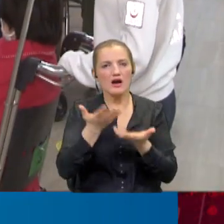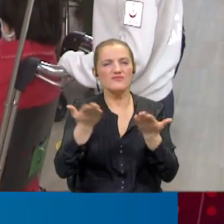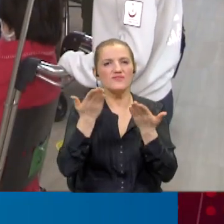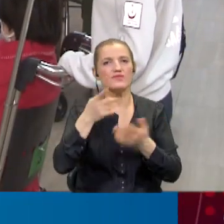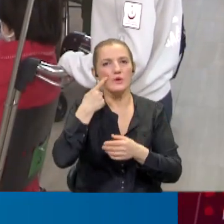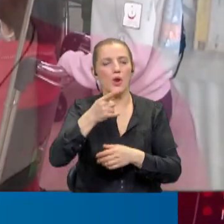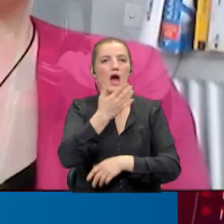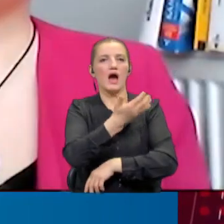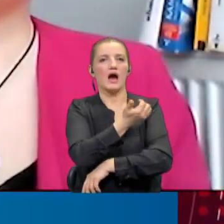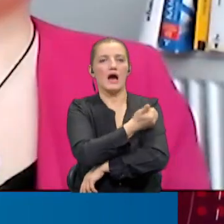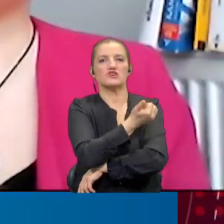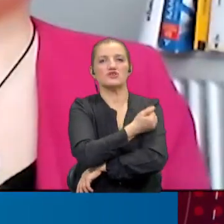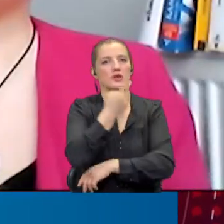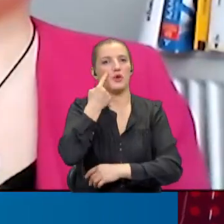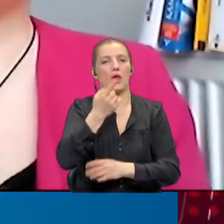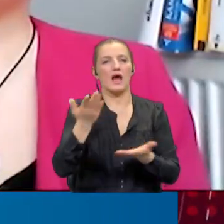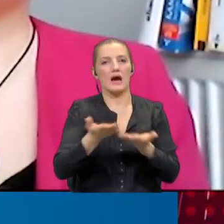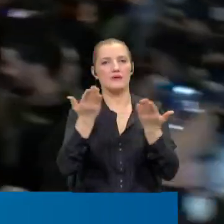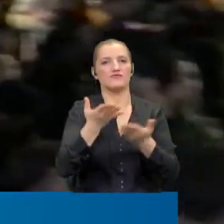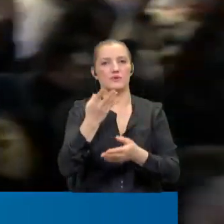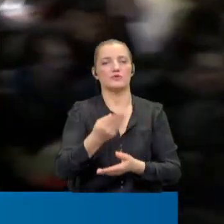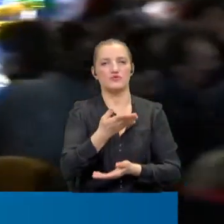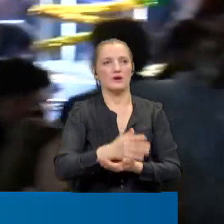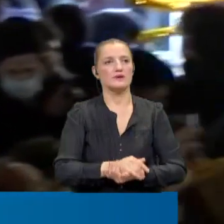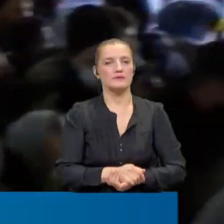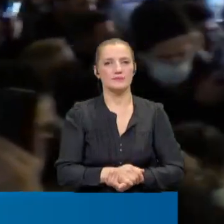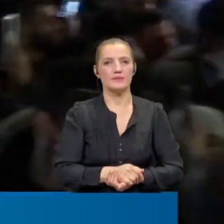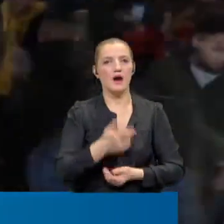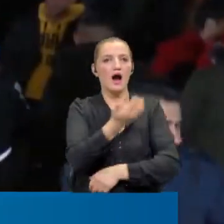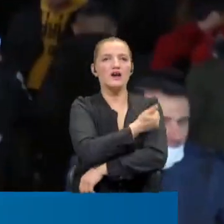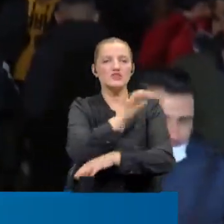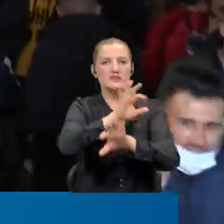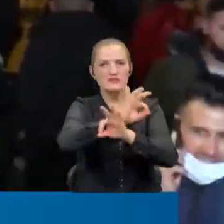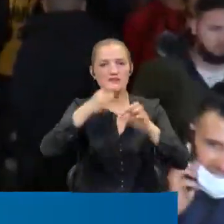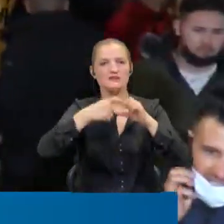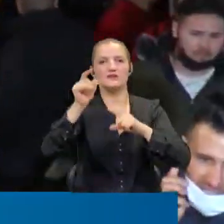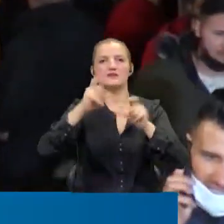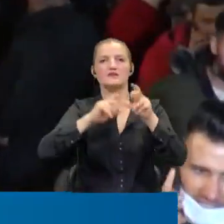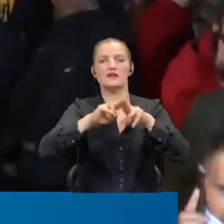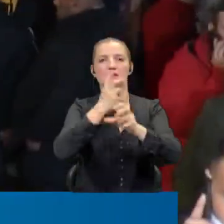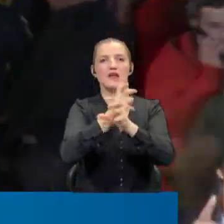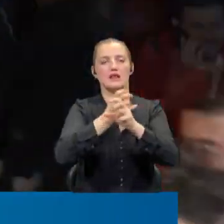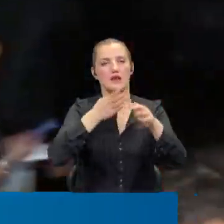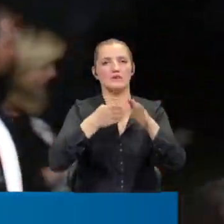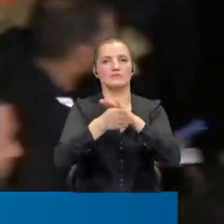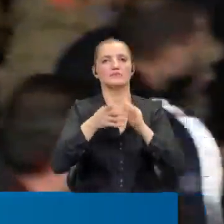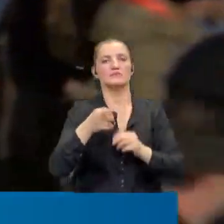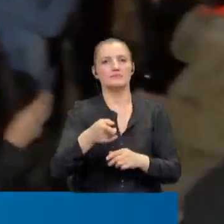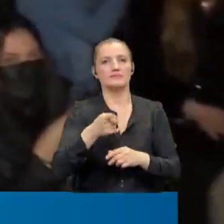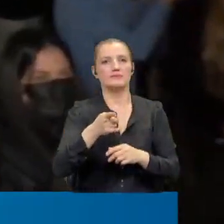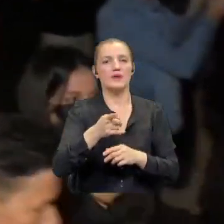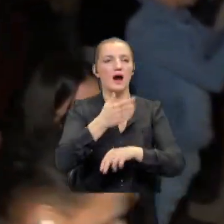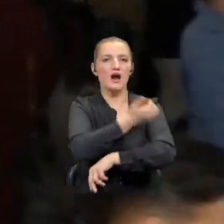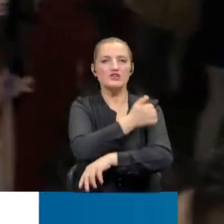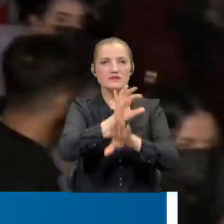olan kişilere mahsus bir öngörünüz aşı Sızlar özellikle risk altında aşıların sarı habeti kapılıp